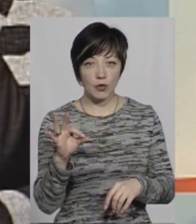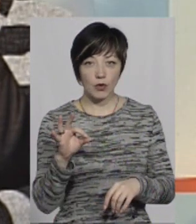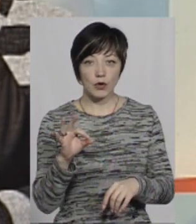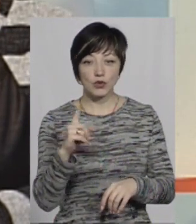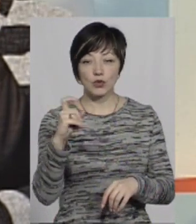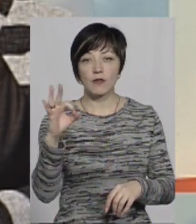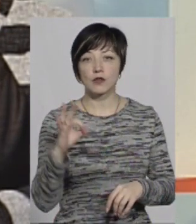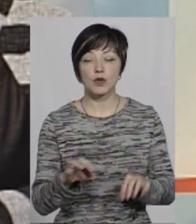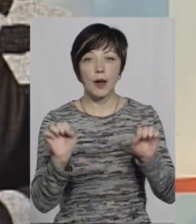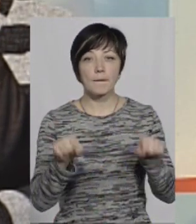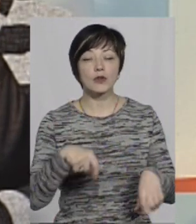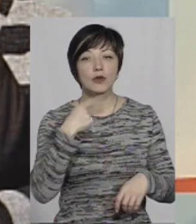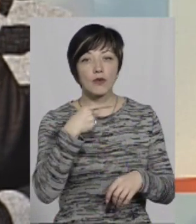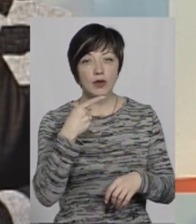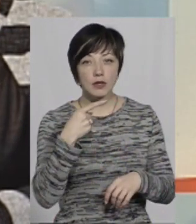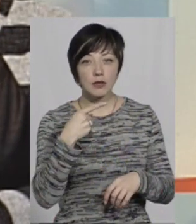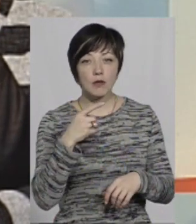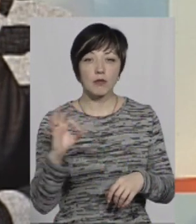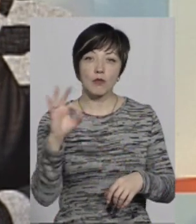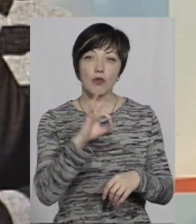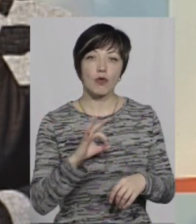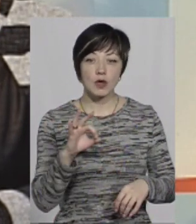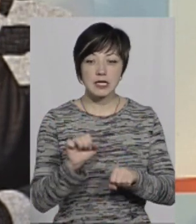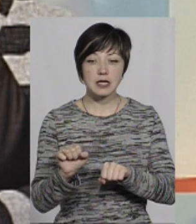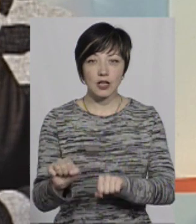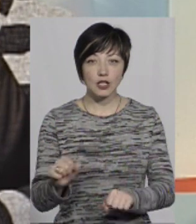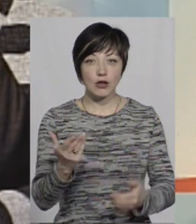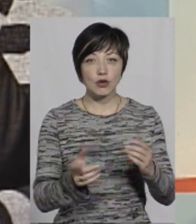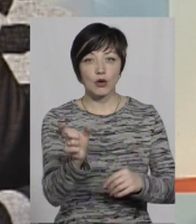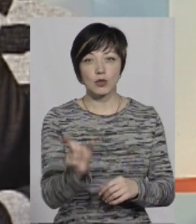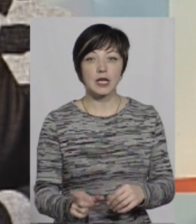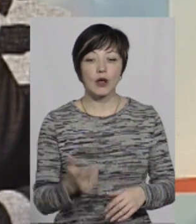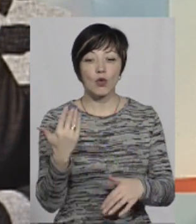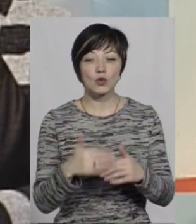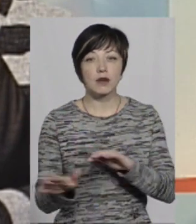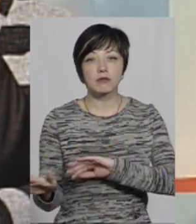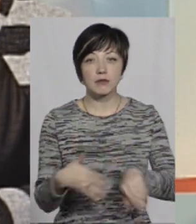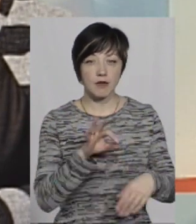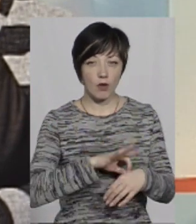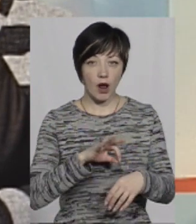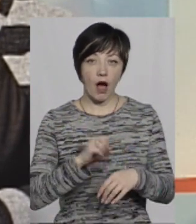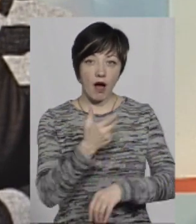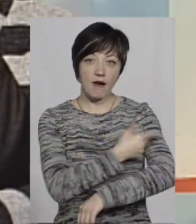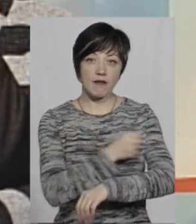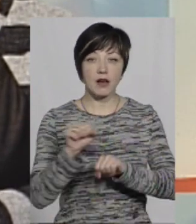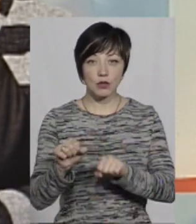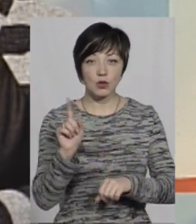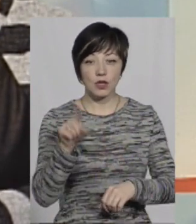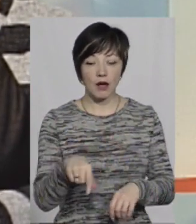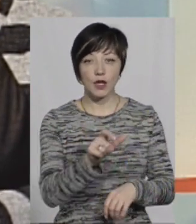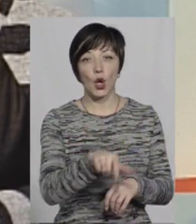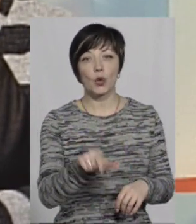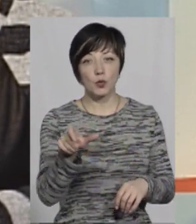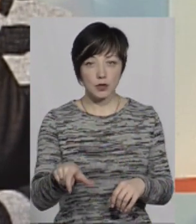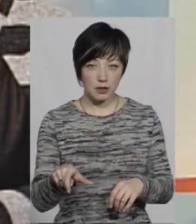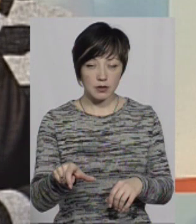Тому що 100% можна говорити про захищеність, якщо людина перехворіла. А вакциновані навіть